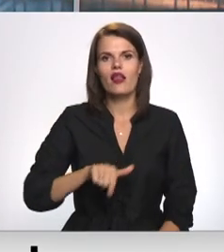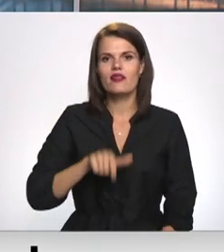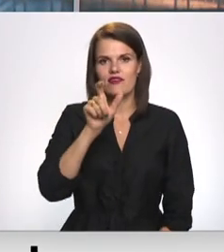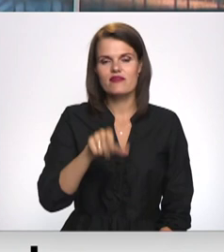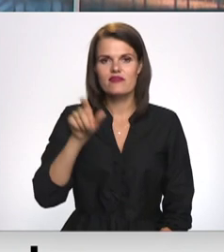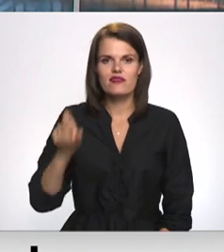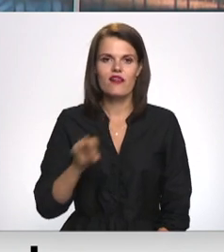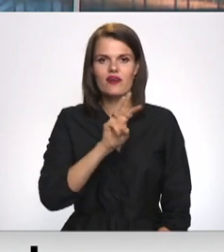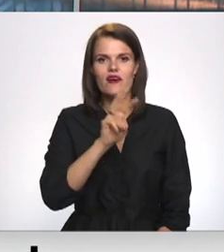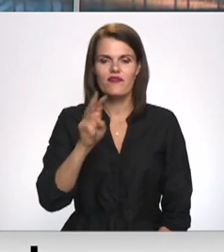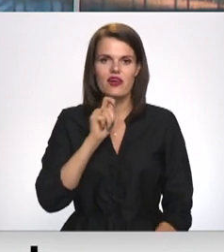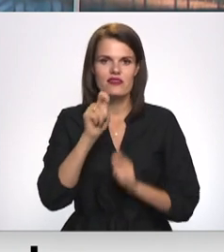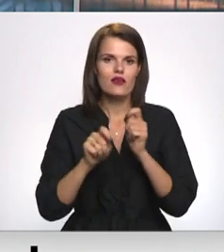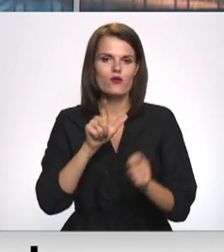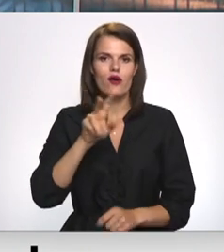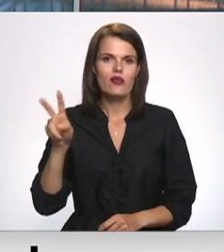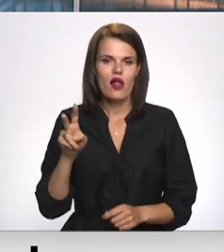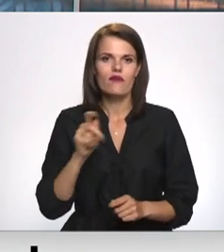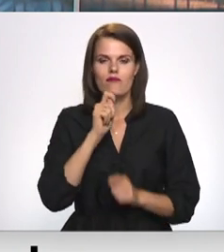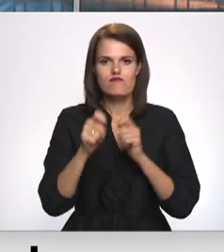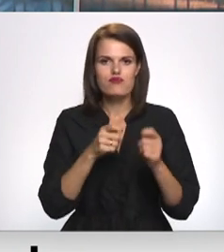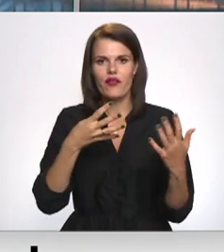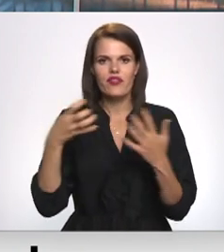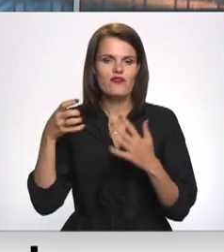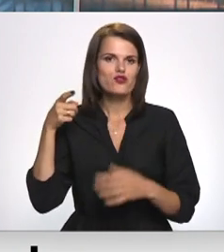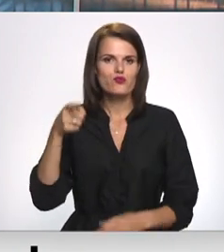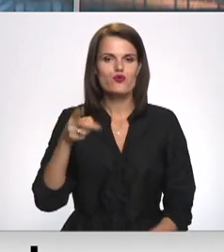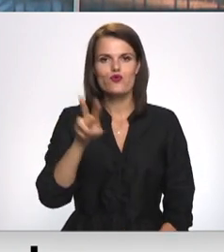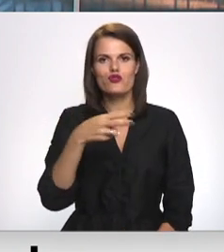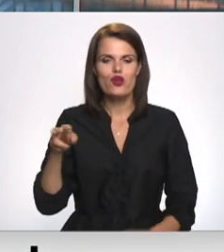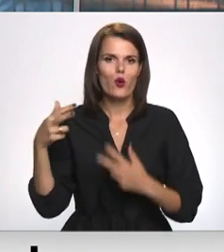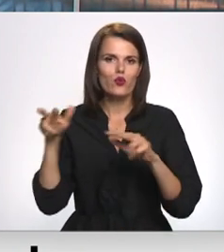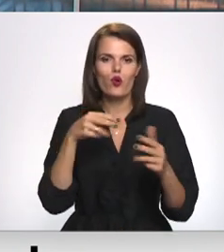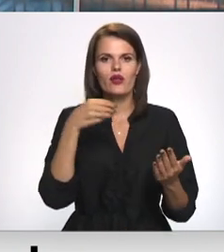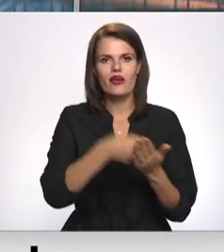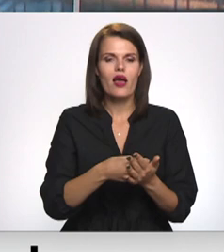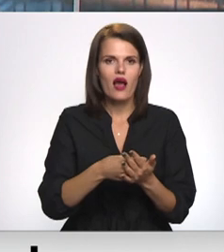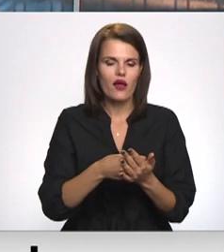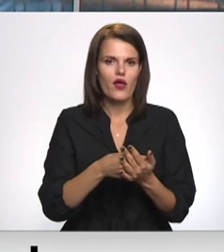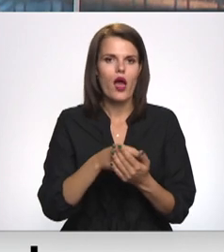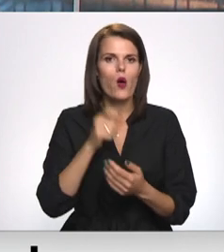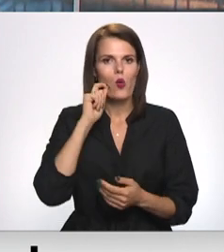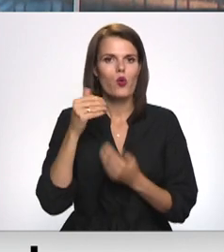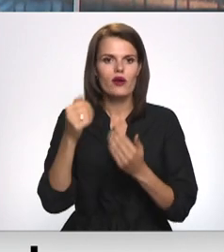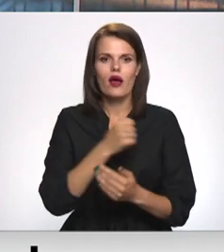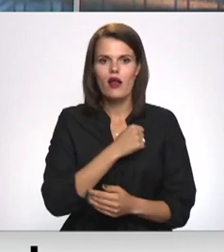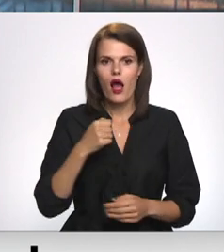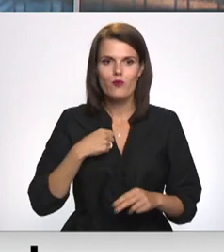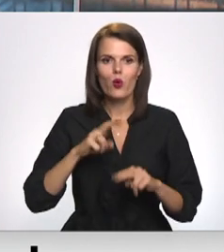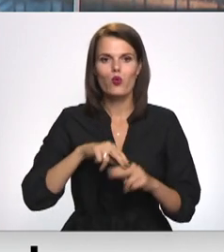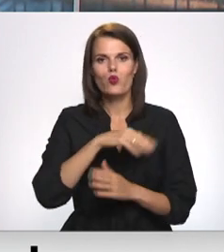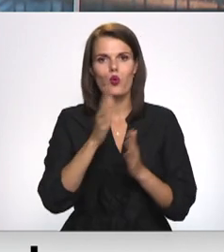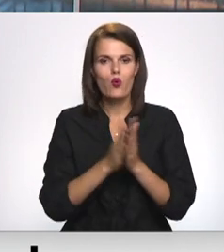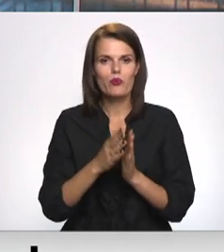portālā ziedojuši gandrīz 900 000 eiro Bayraktar droni iegādēja Ukrainas armijas vajadzībām. Un kopumā